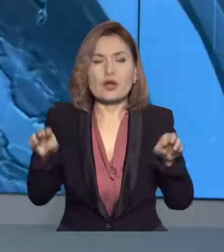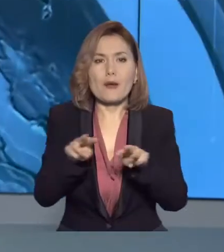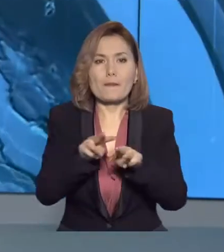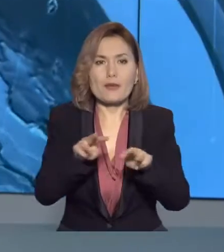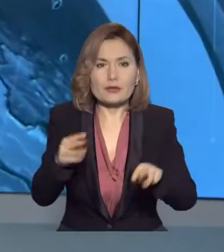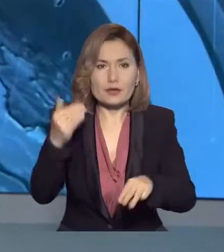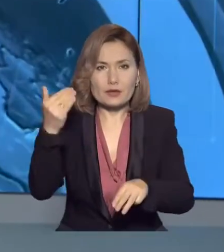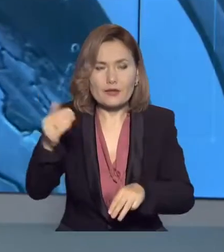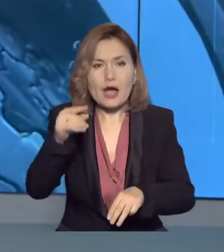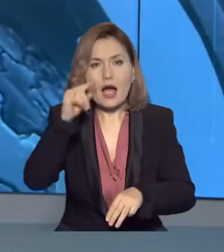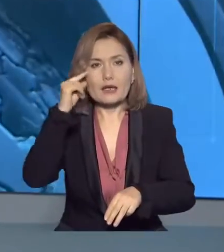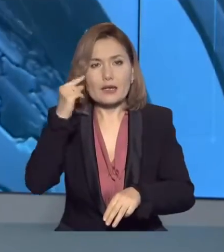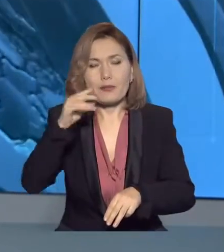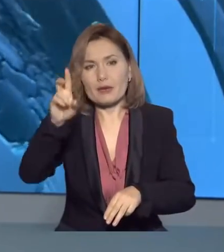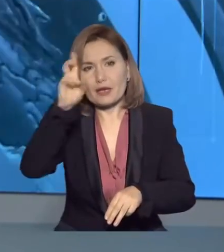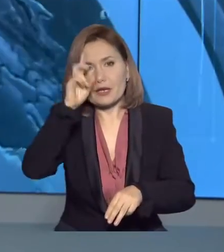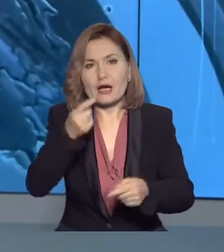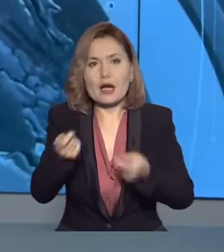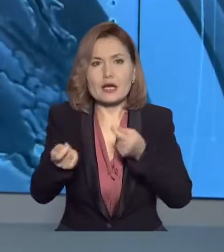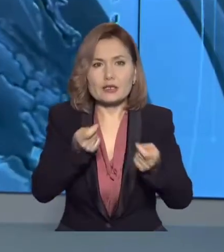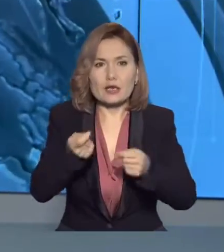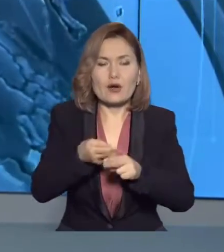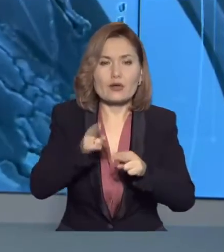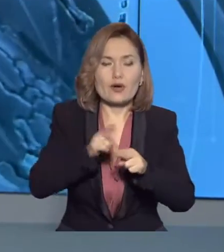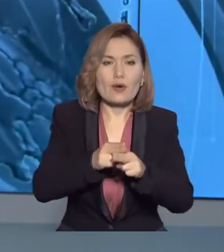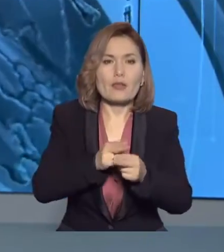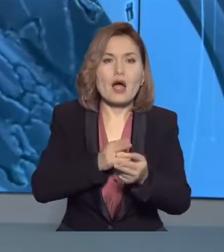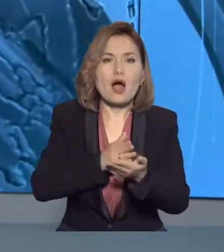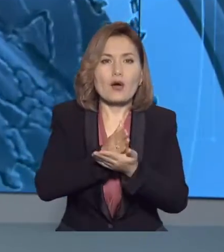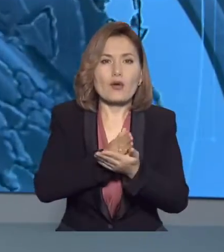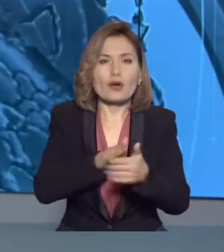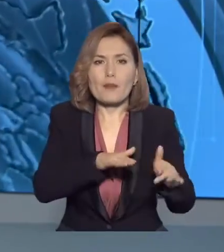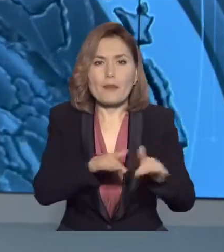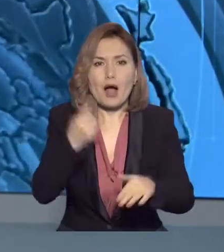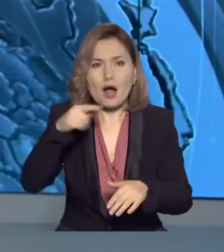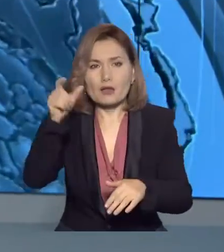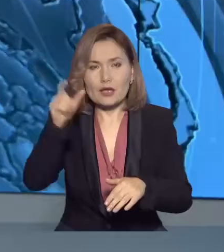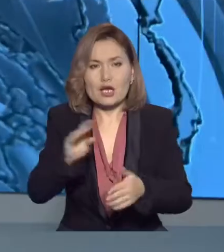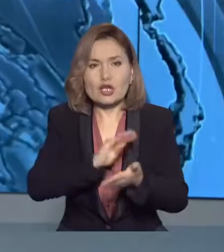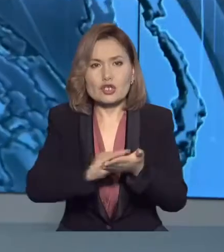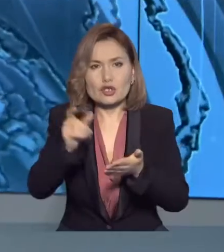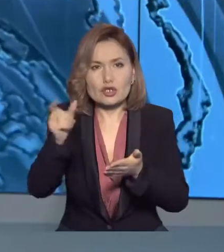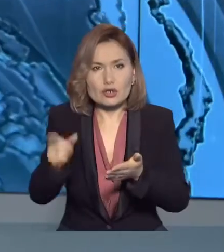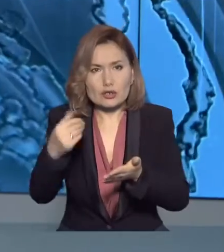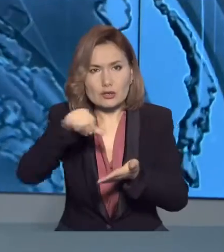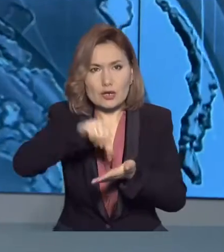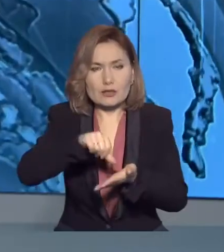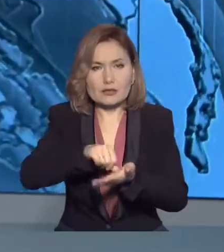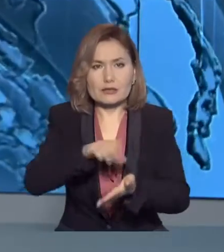министрі Ақтоты Райымқұлова, Қырғызстанның мемлекеттік хатшысы және қоғам қайраткерлері мен ақын жазушылар да қатысты.